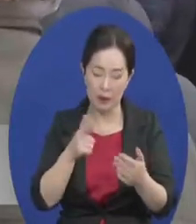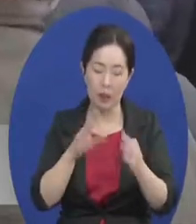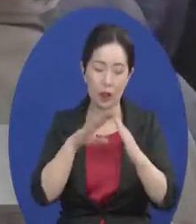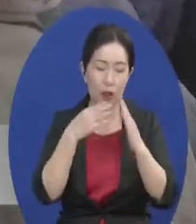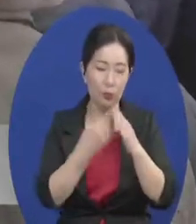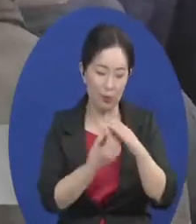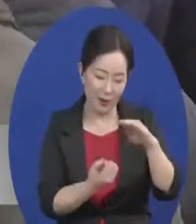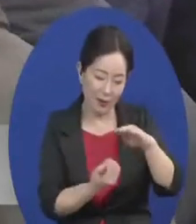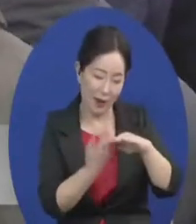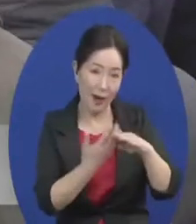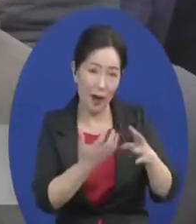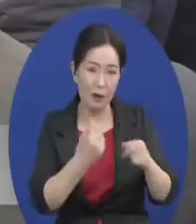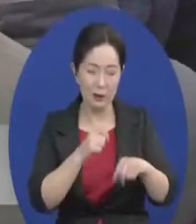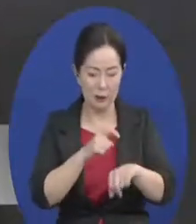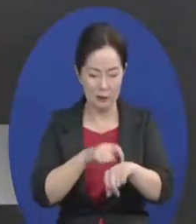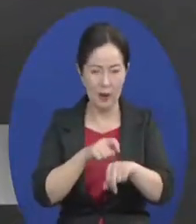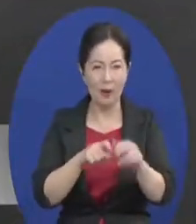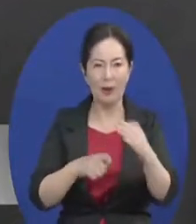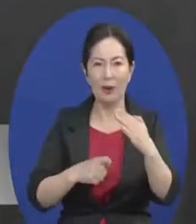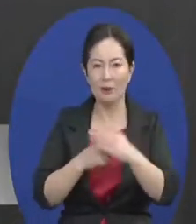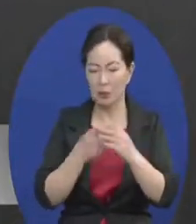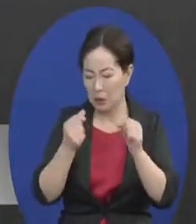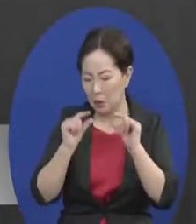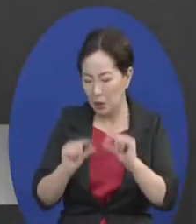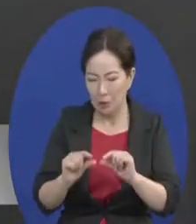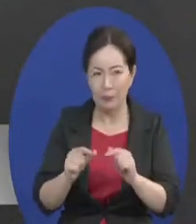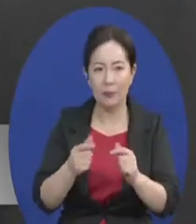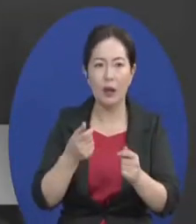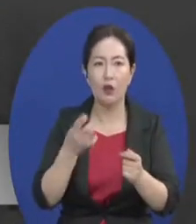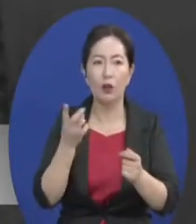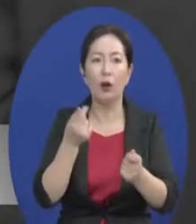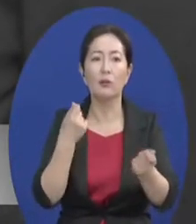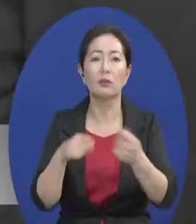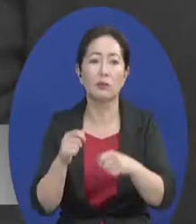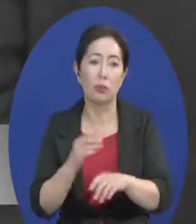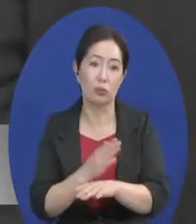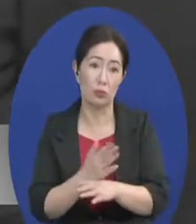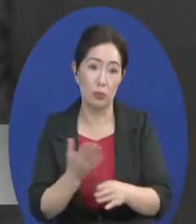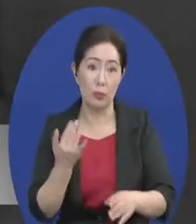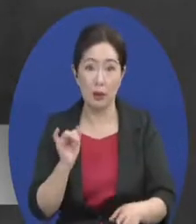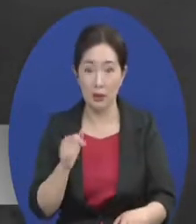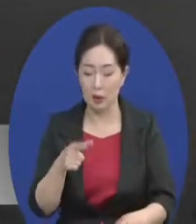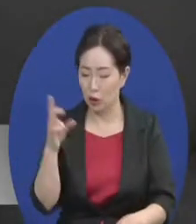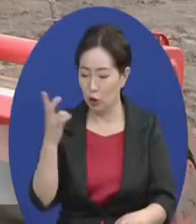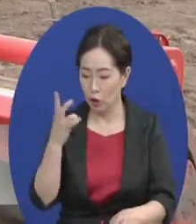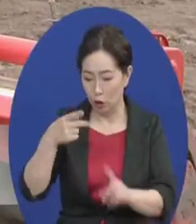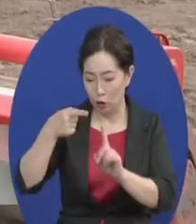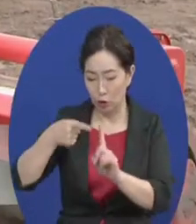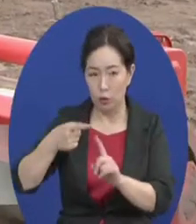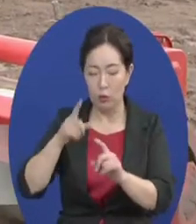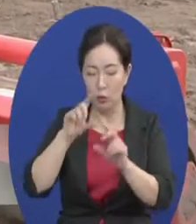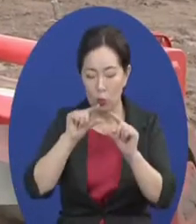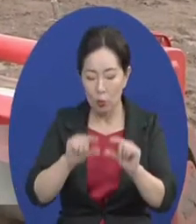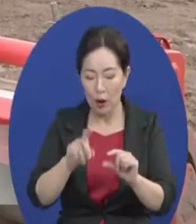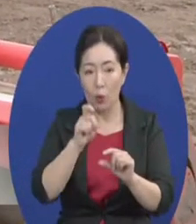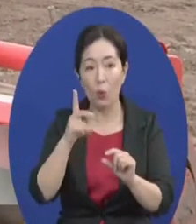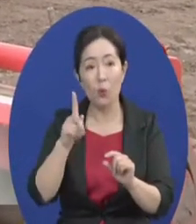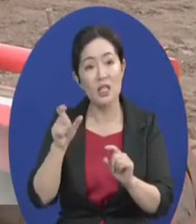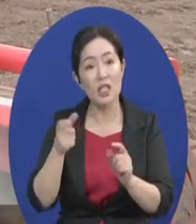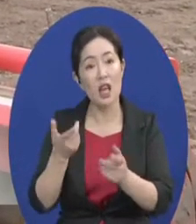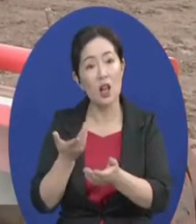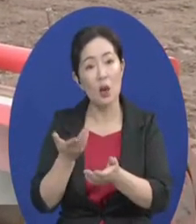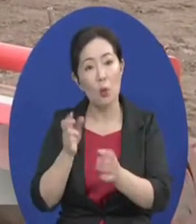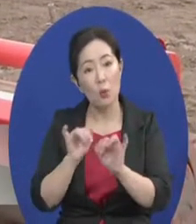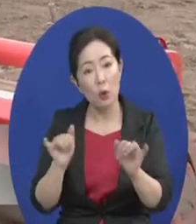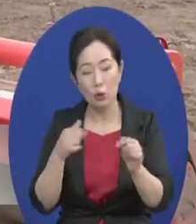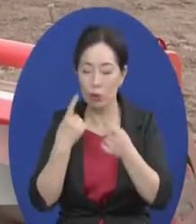Өрхийн тарайланчид цаг хугацааны хязгаартай хямд үнээр хүнсний ногоогоо борлуулж байна. Тиймээс ногоочд зориулсан баг хүүтэй зээл гаргаж болох талаар ч